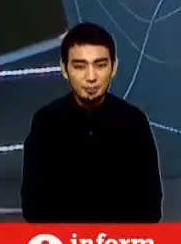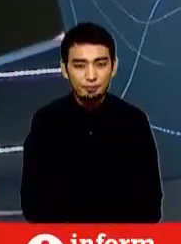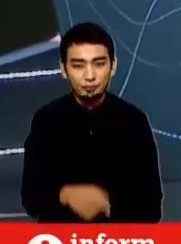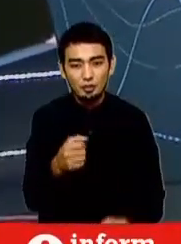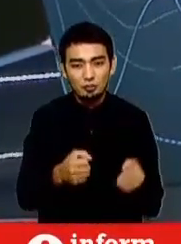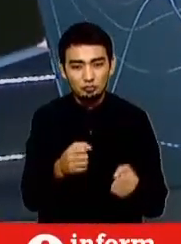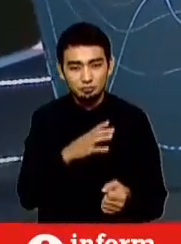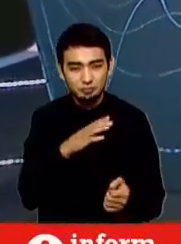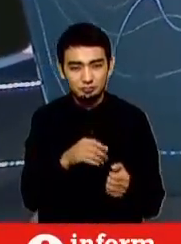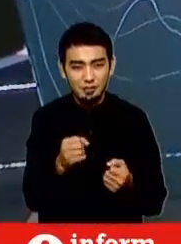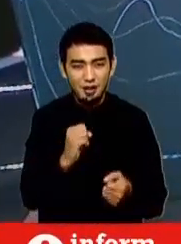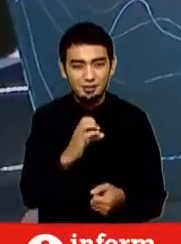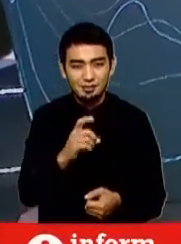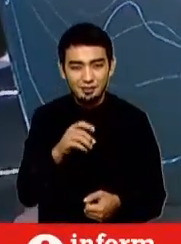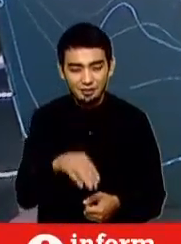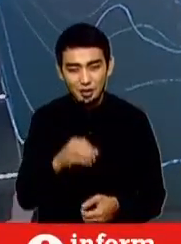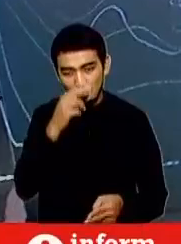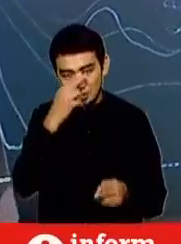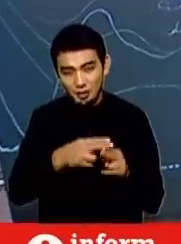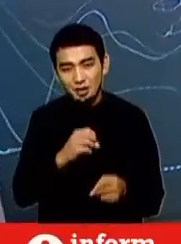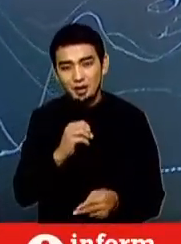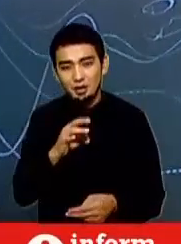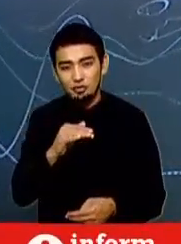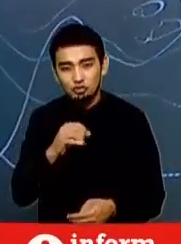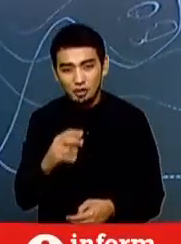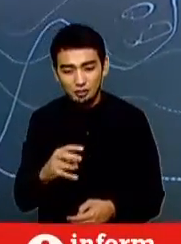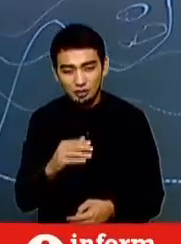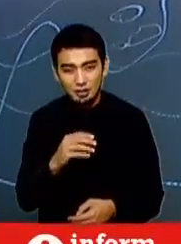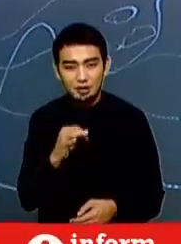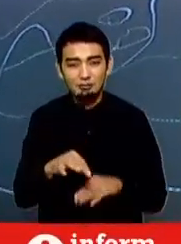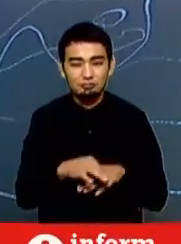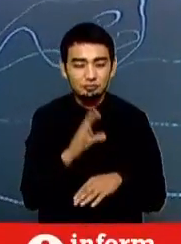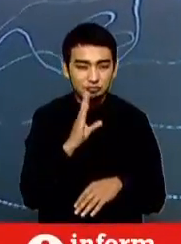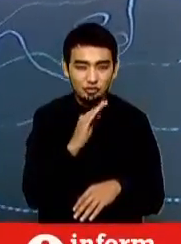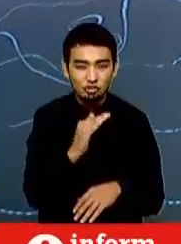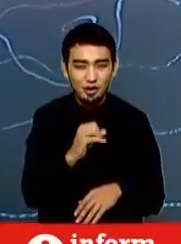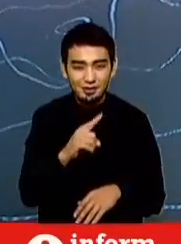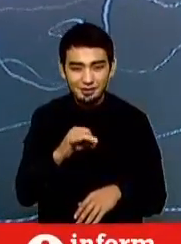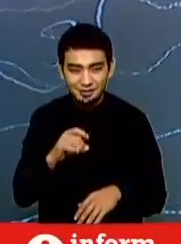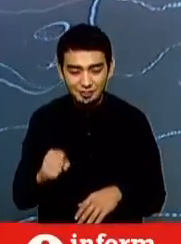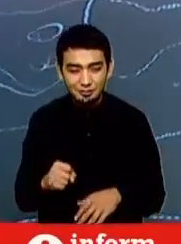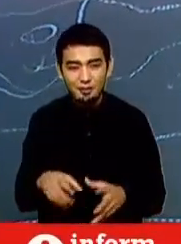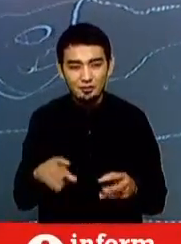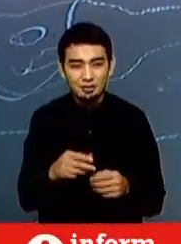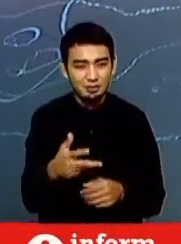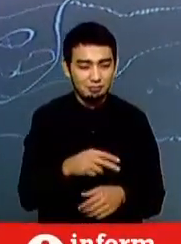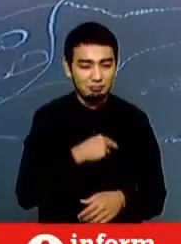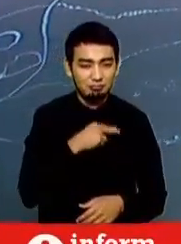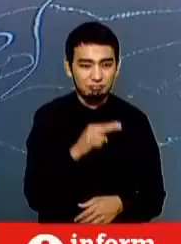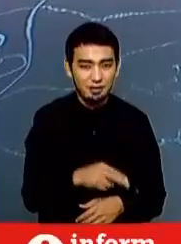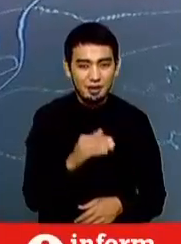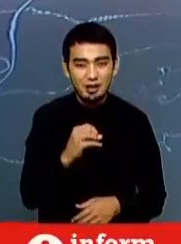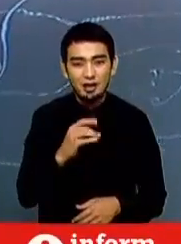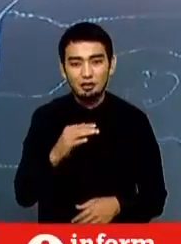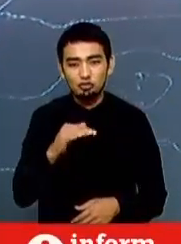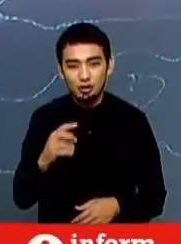рөлінде болған Асхат Жексенбиев, ағасы Ержан Жексенбиев пен келіншегі Жазира Жексенбиева оқиға орнында қайтыс болады. Ержан мен